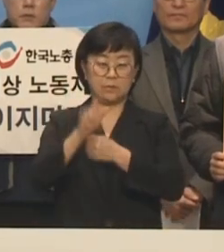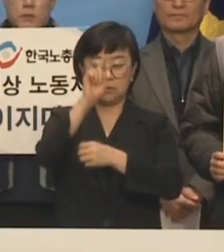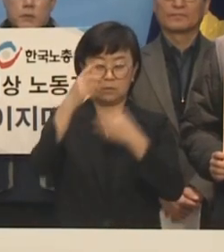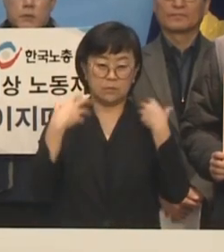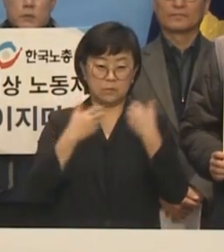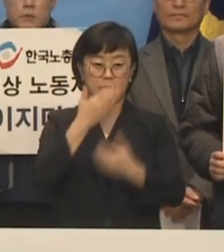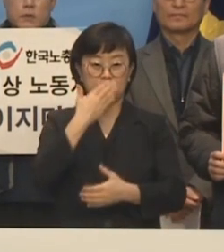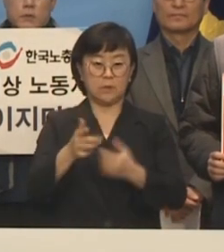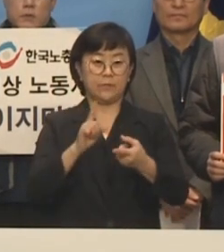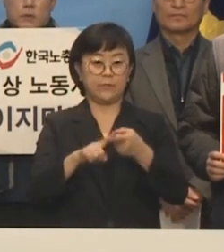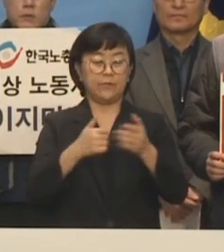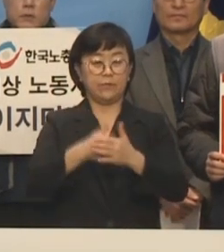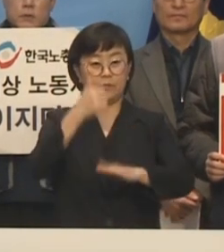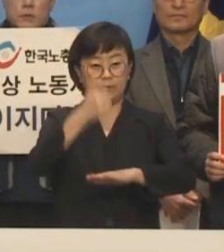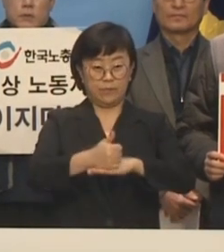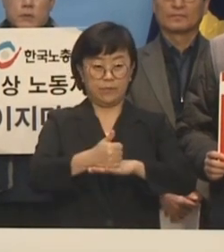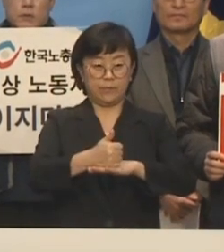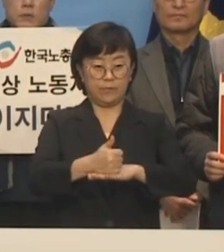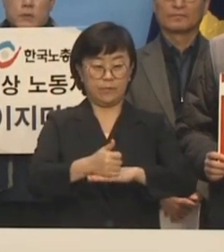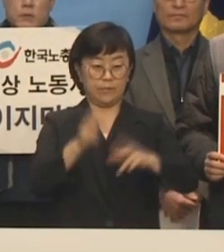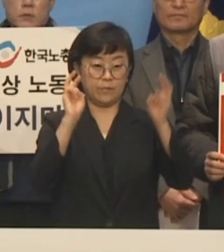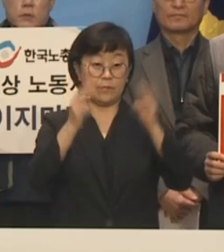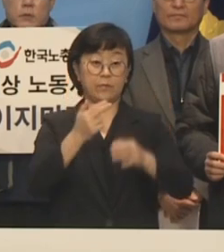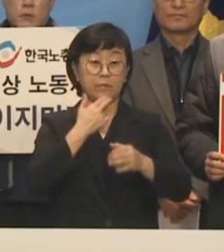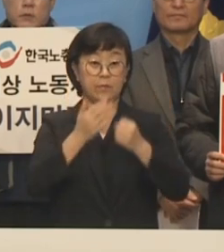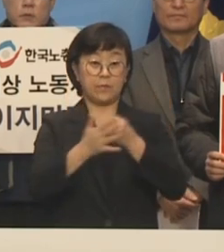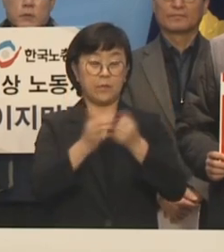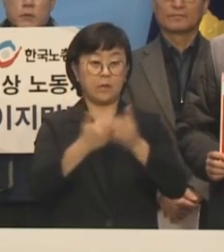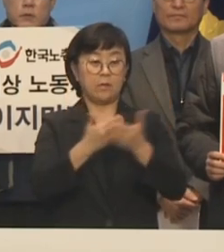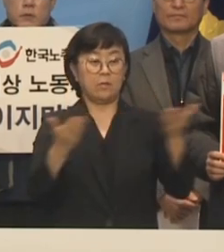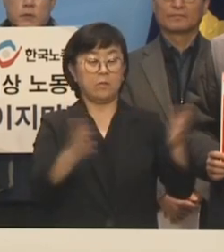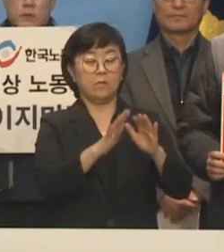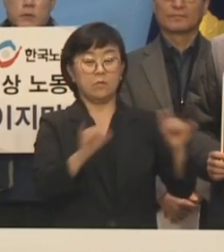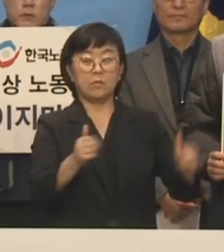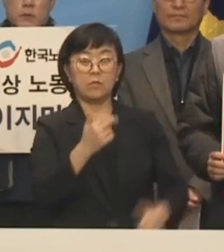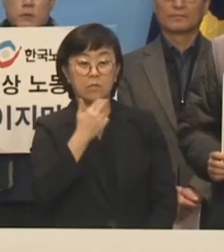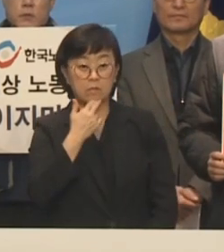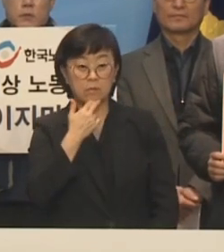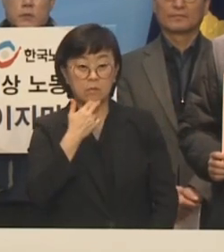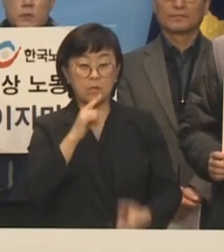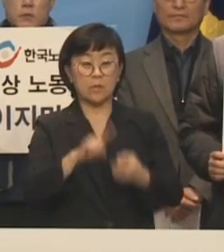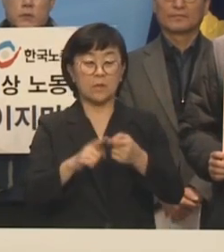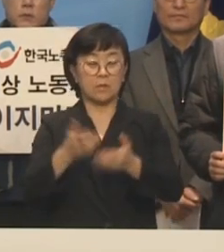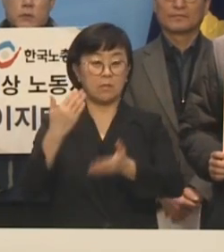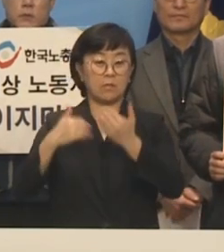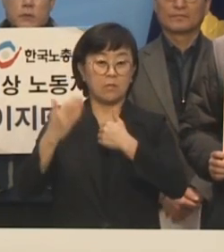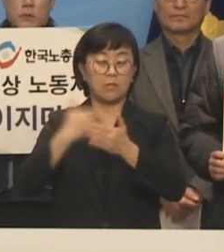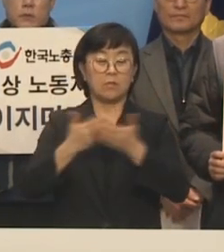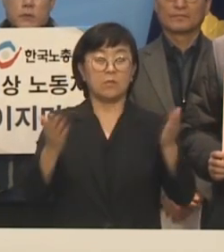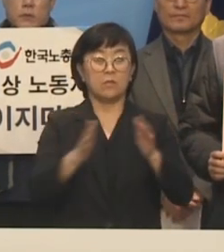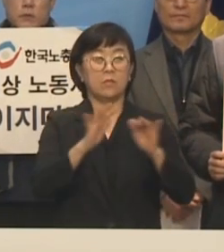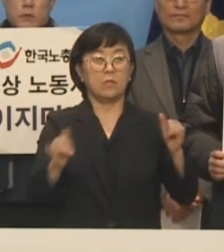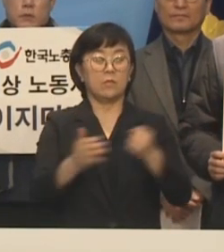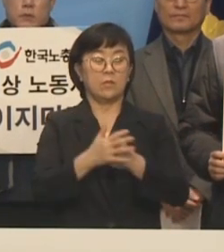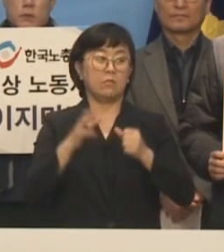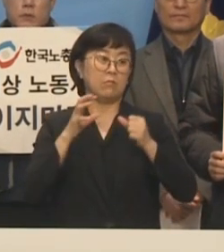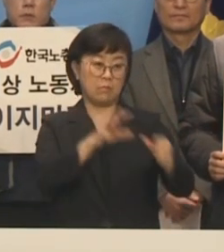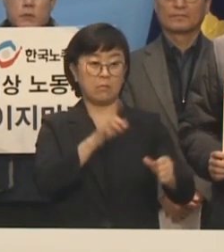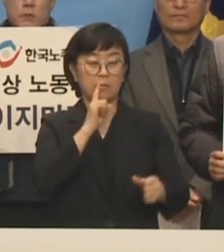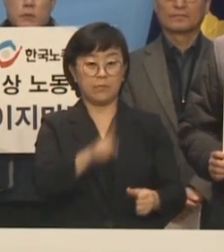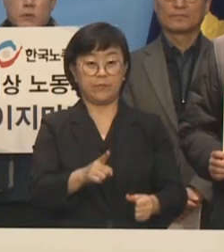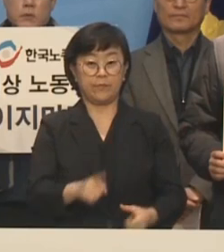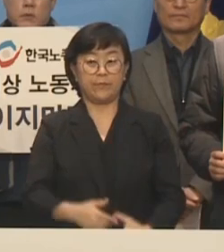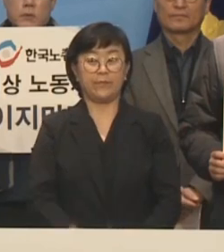할 수 있는 것이 결국 기업 없으면 노동자 없다는 구태의연한 노동자 겉밥밖에